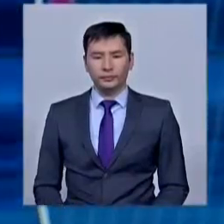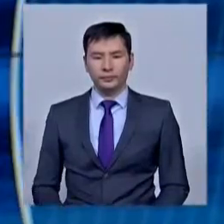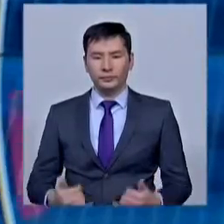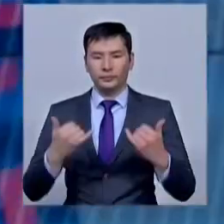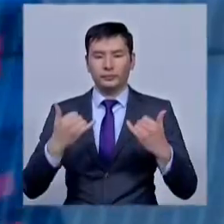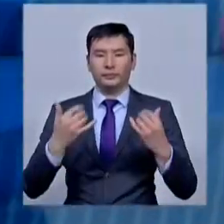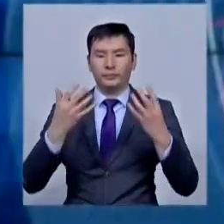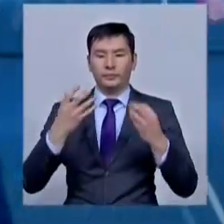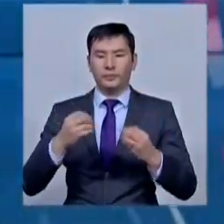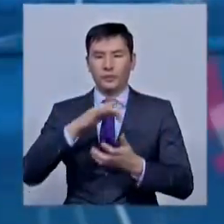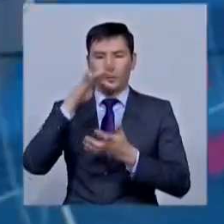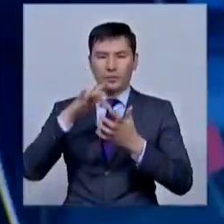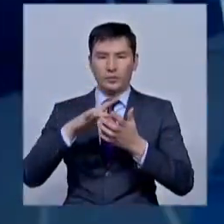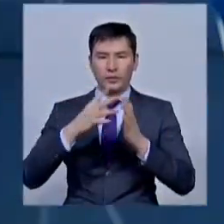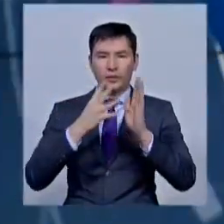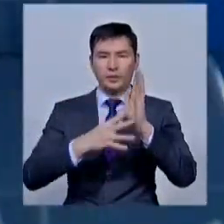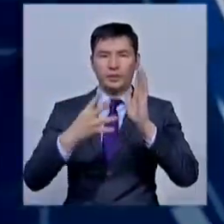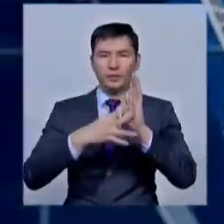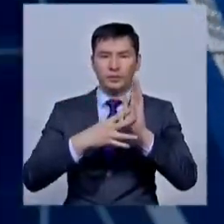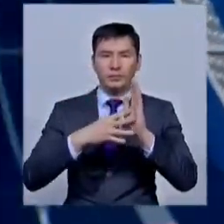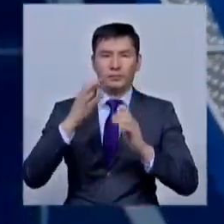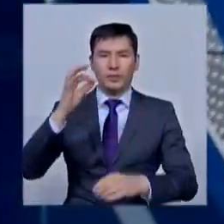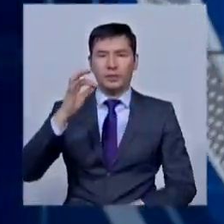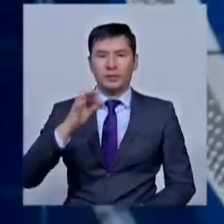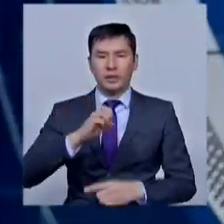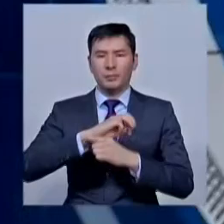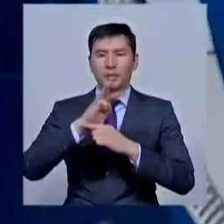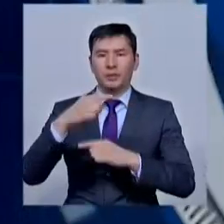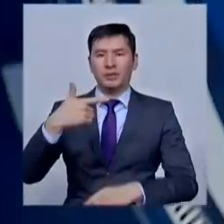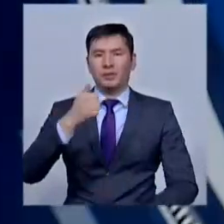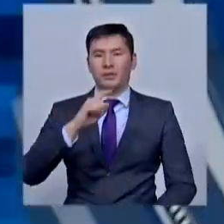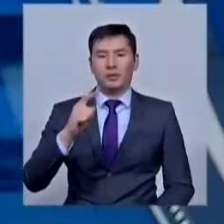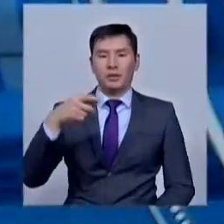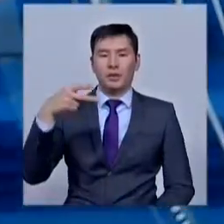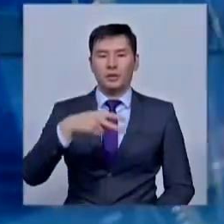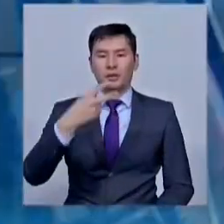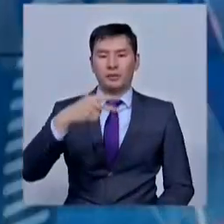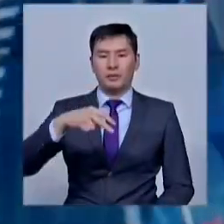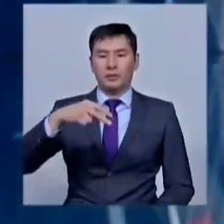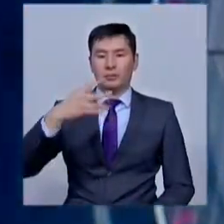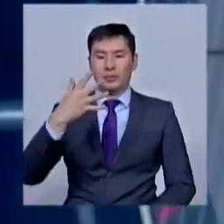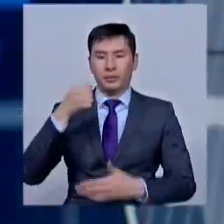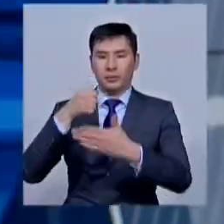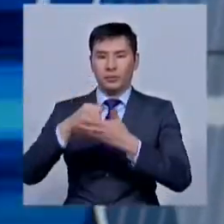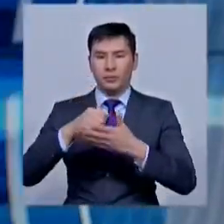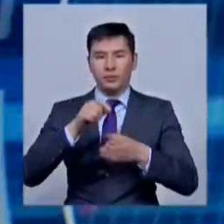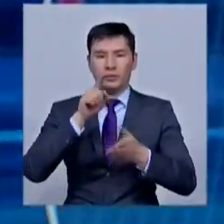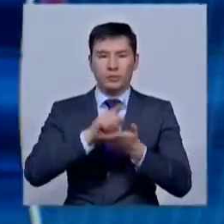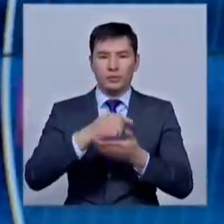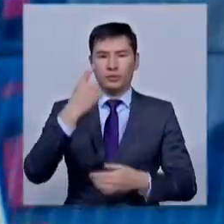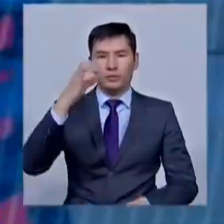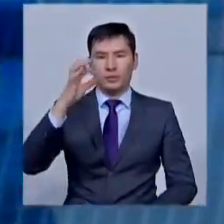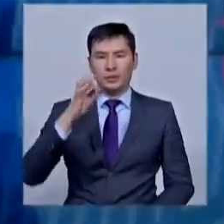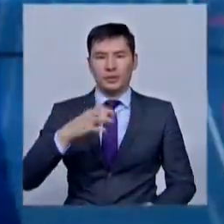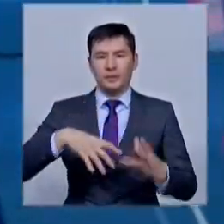Бүгінде қаланың 99% көгілдір отымен қамтылған, ал 2025 жылға дейін бұл межені 100%-ға жеткізу көзделіп